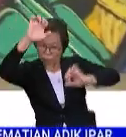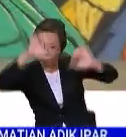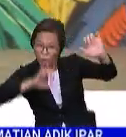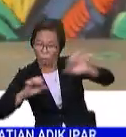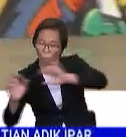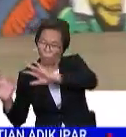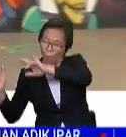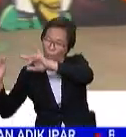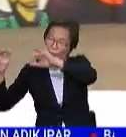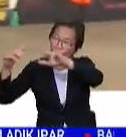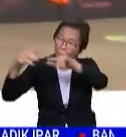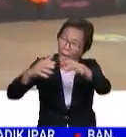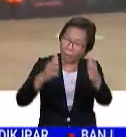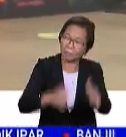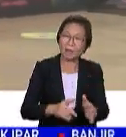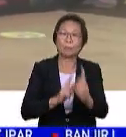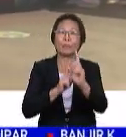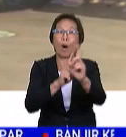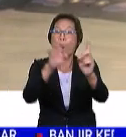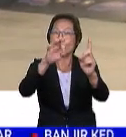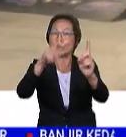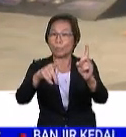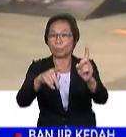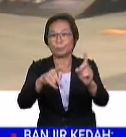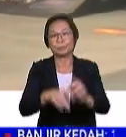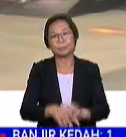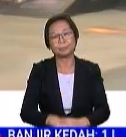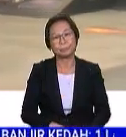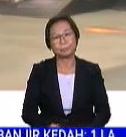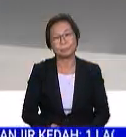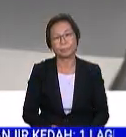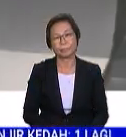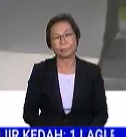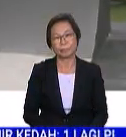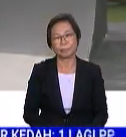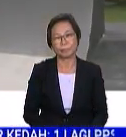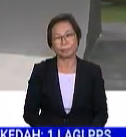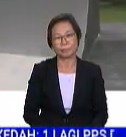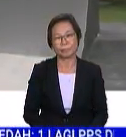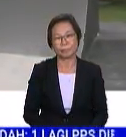kehadiran pengunjung serta pematuhan SOP yang ditetapkan.